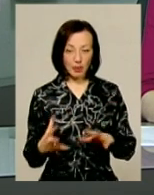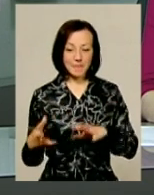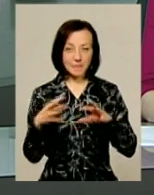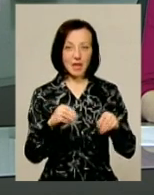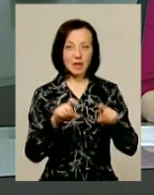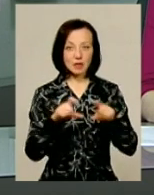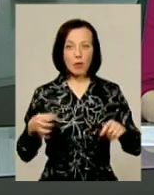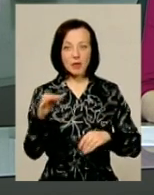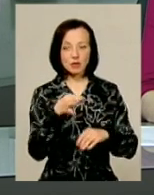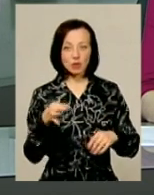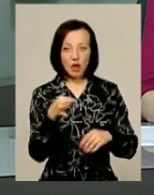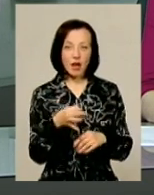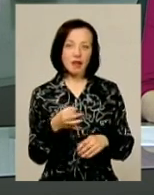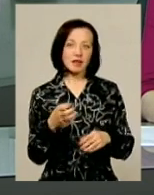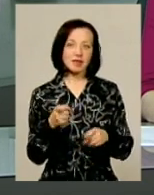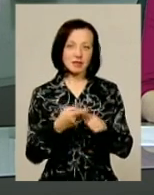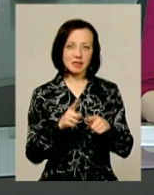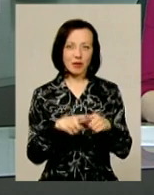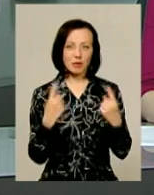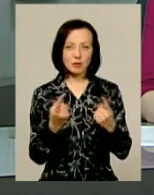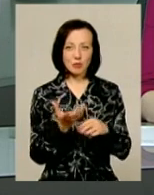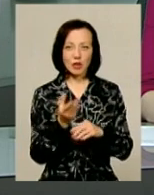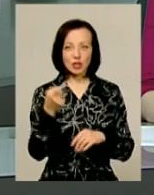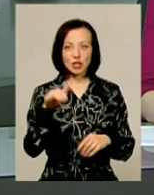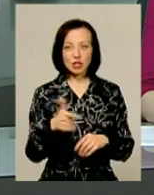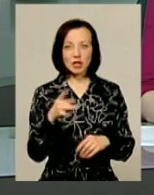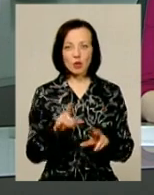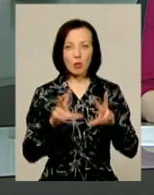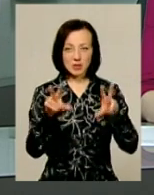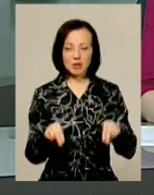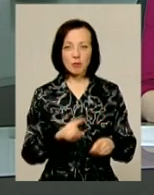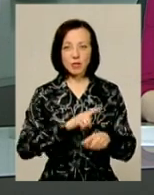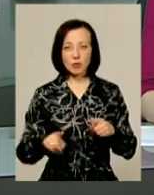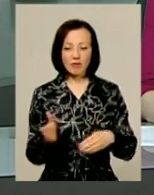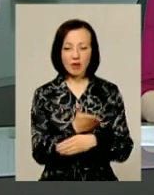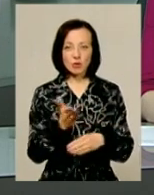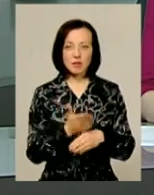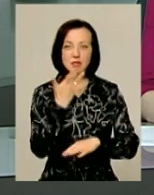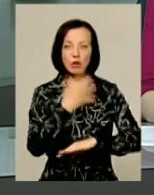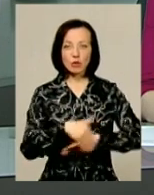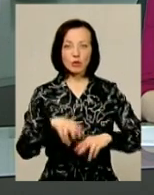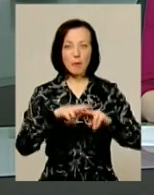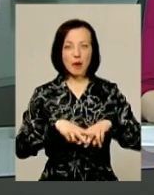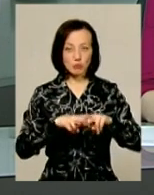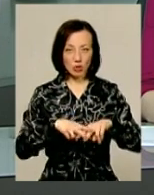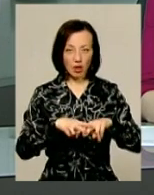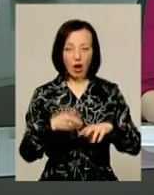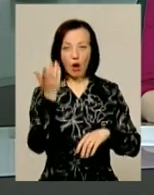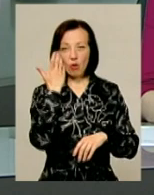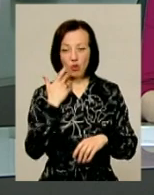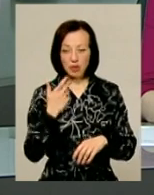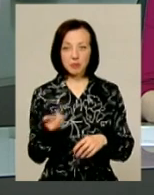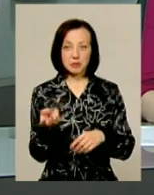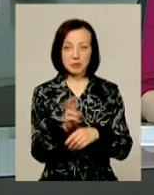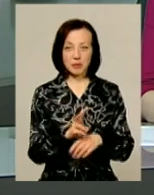обласного відомства. Він за символічну плату в 1000 гривень обіцяв громадянину прискорити виготовлення закордонного паспорта. Коли ж